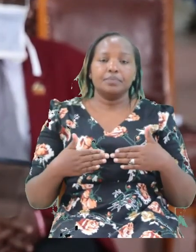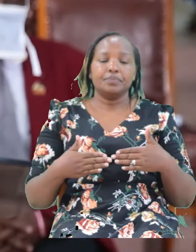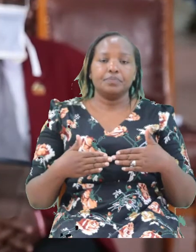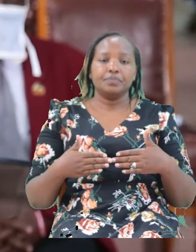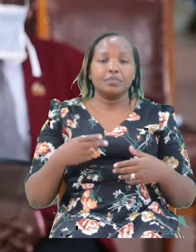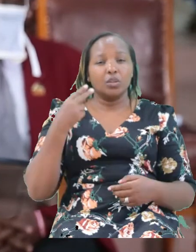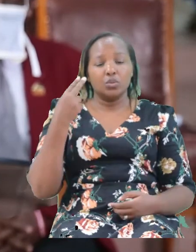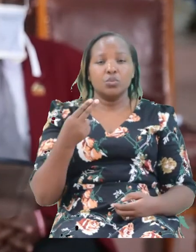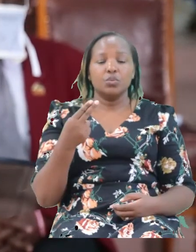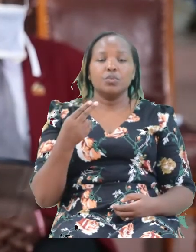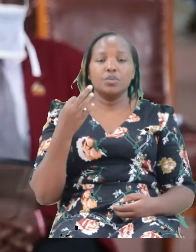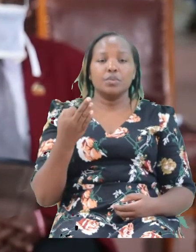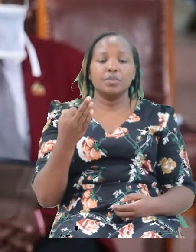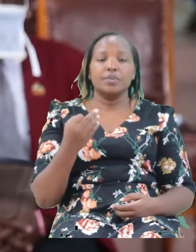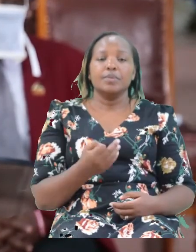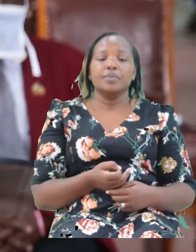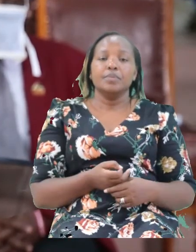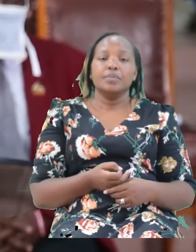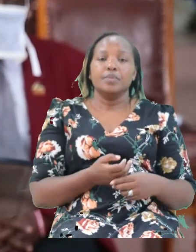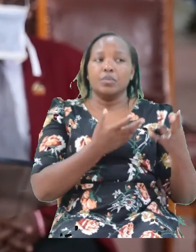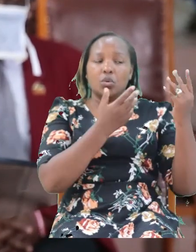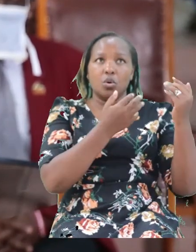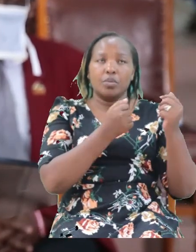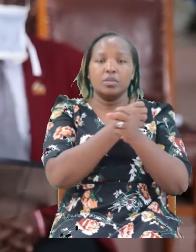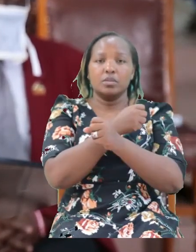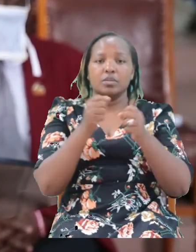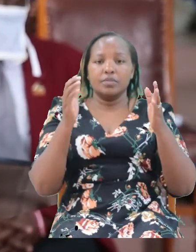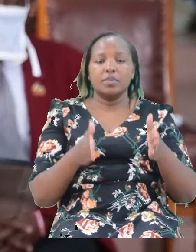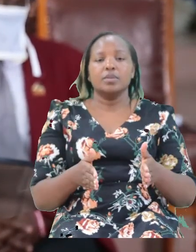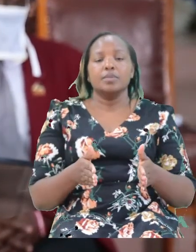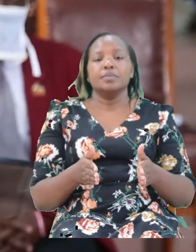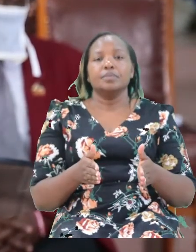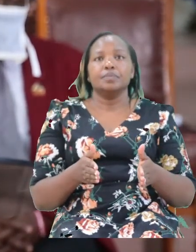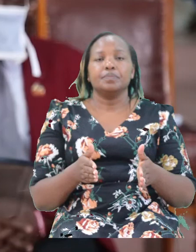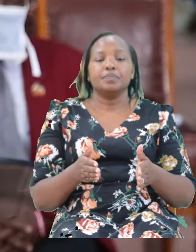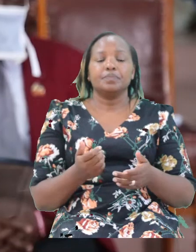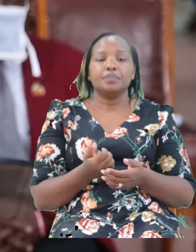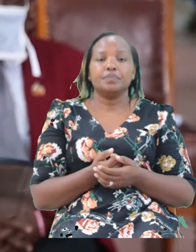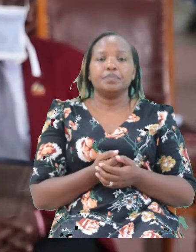Hiyo ni pili. Tatu, tegemea Mwokozi.